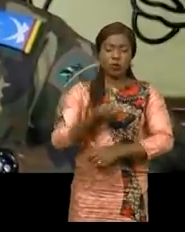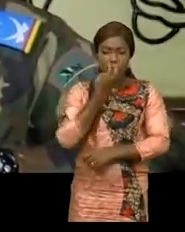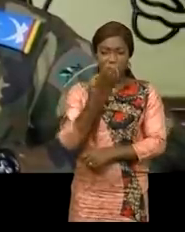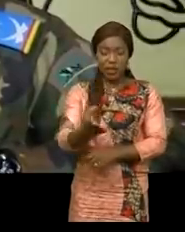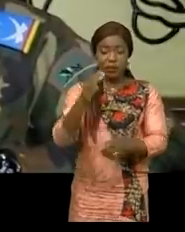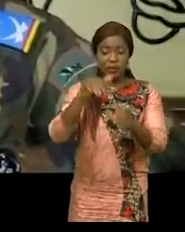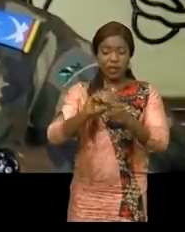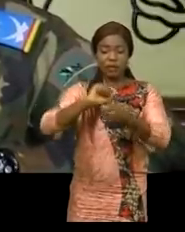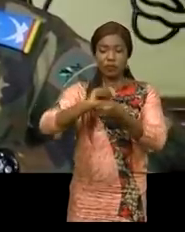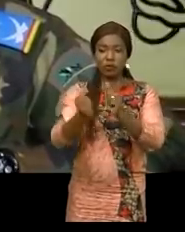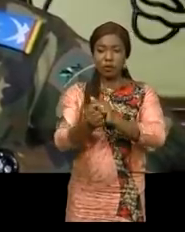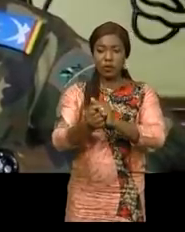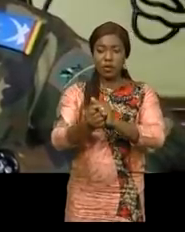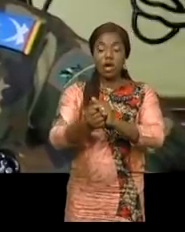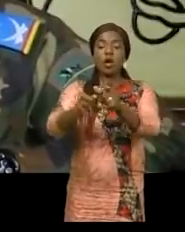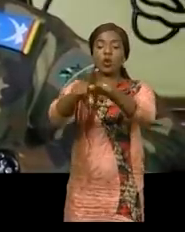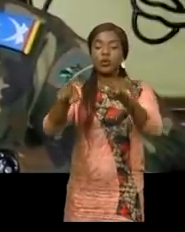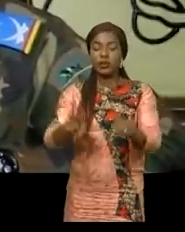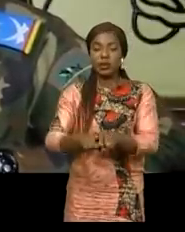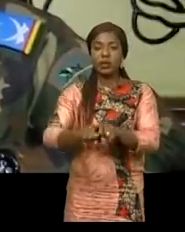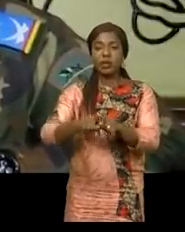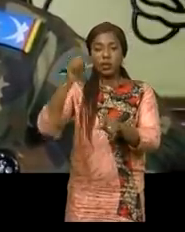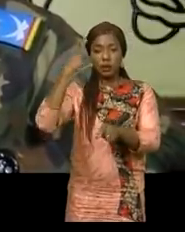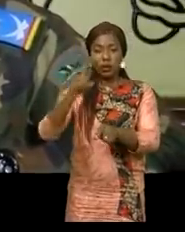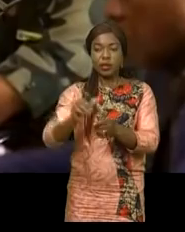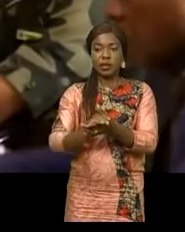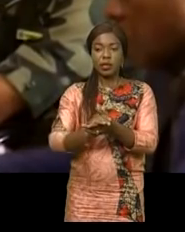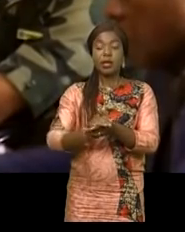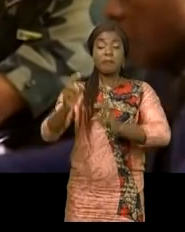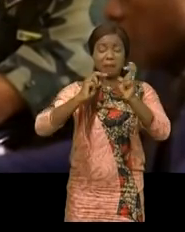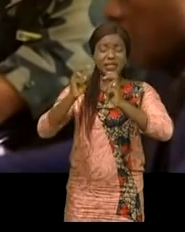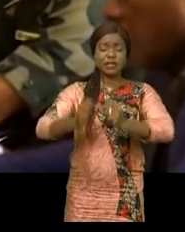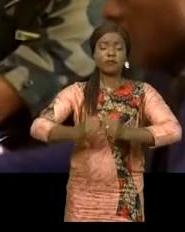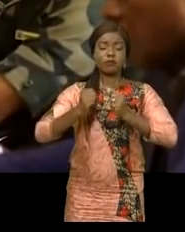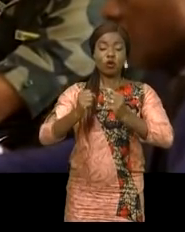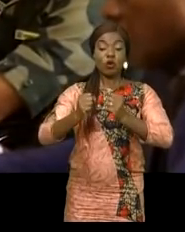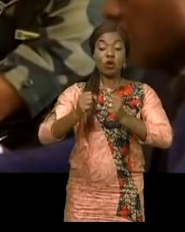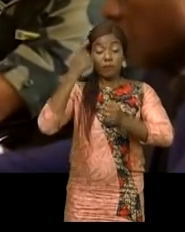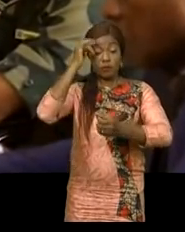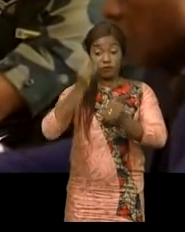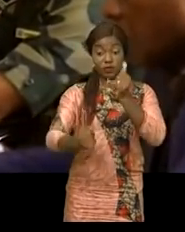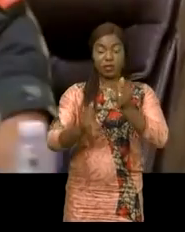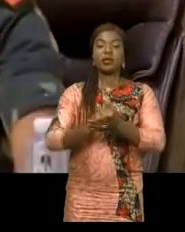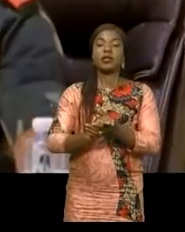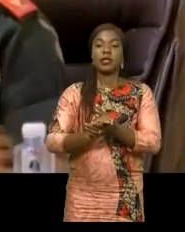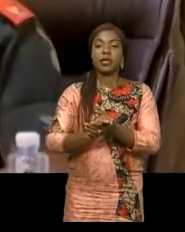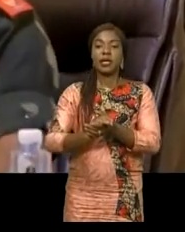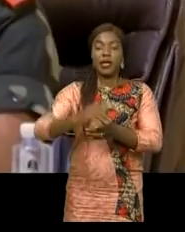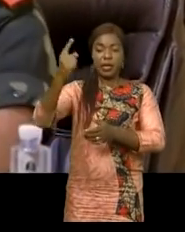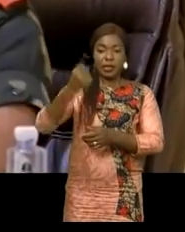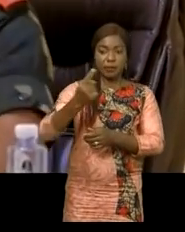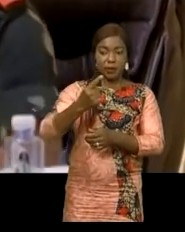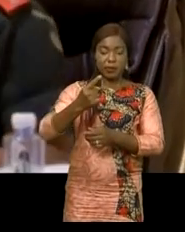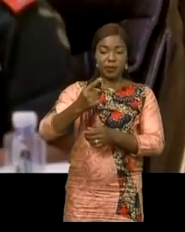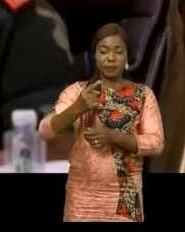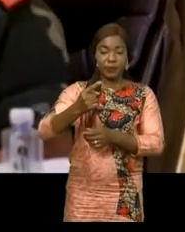situation exceptionnelle le maysir exceptionnel enfin le premier citoyen de la